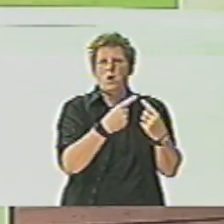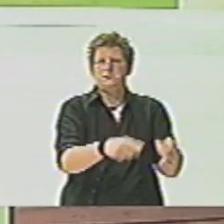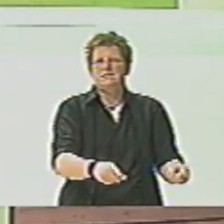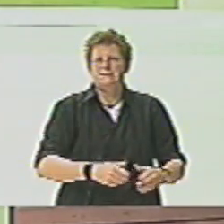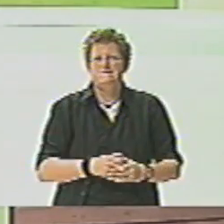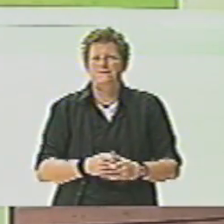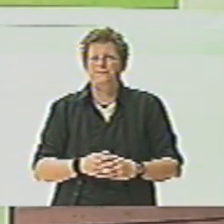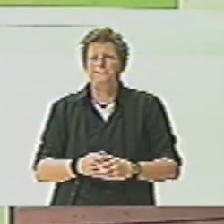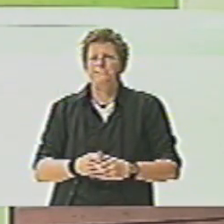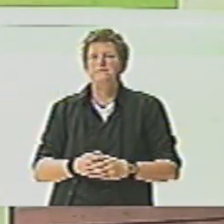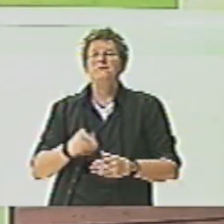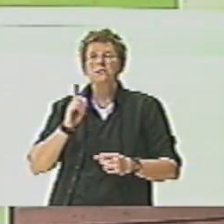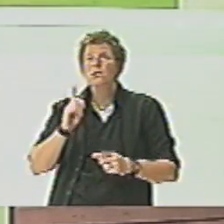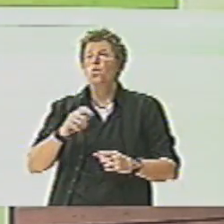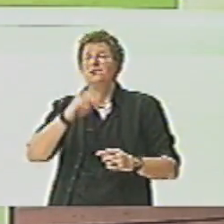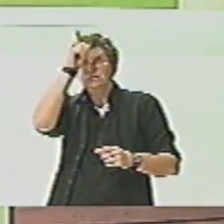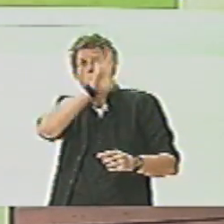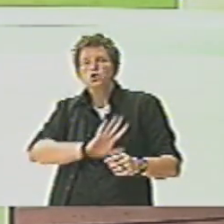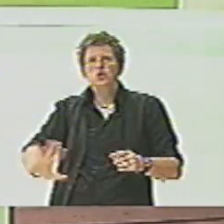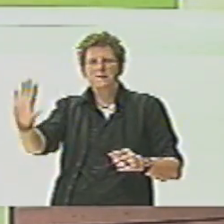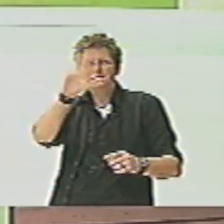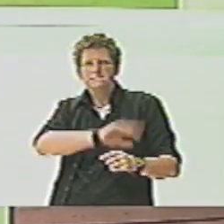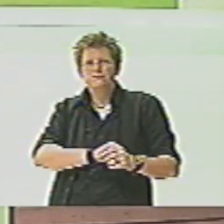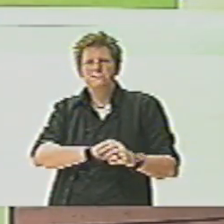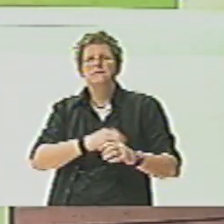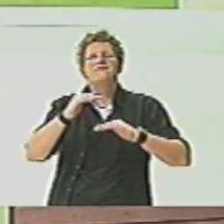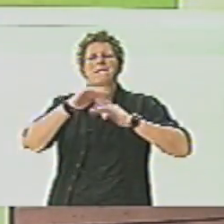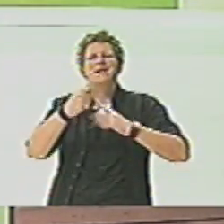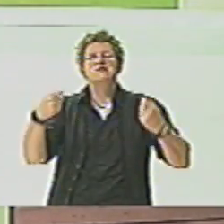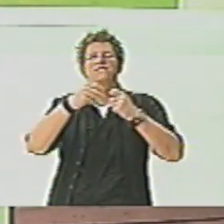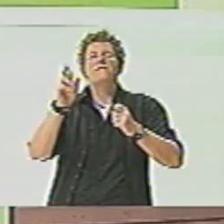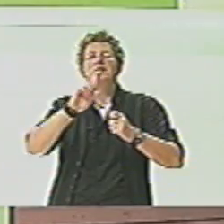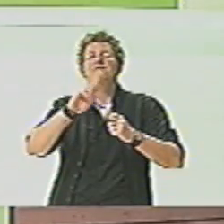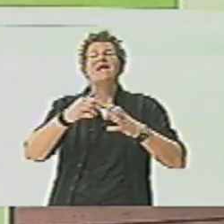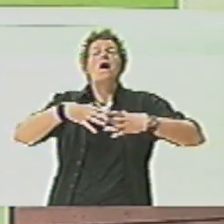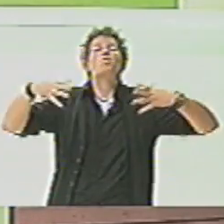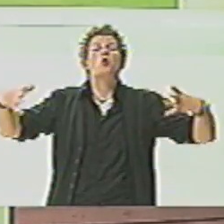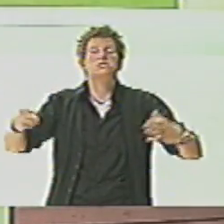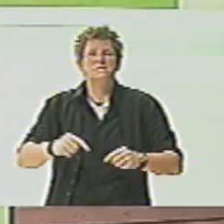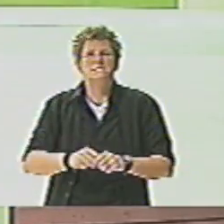dieses innerparteilich immer wieder vortragen, damit 2013